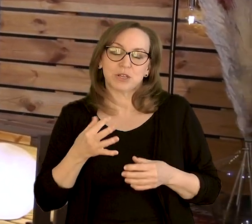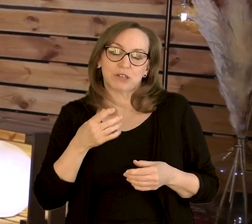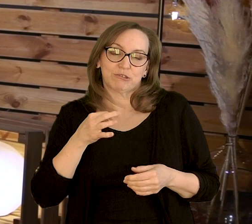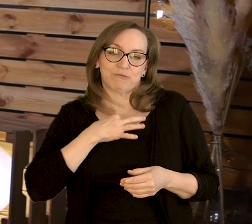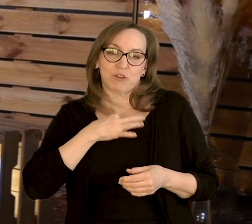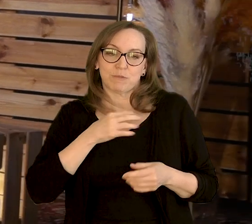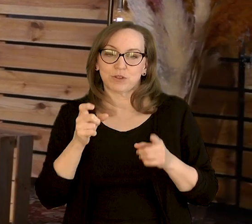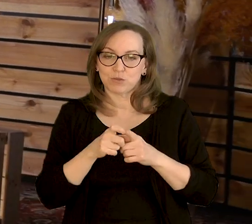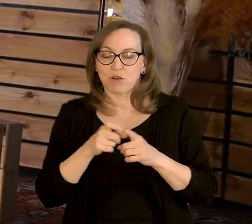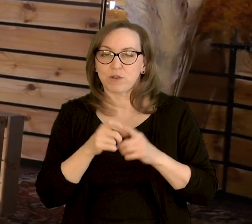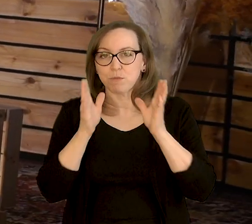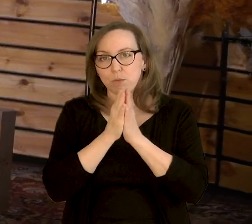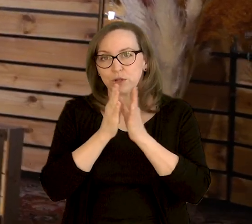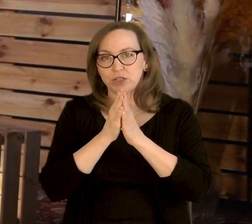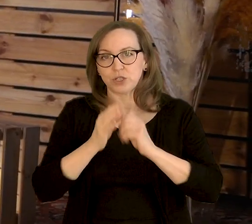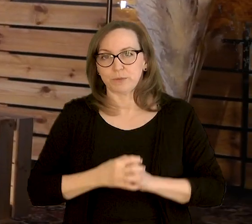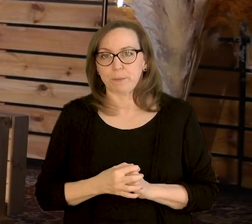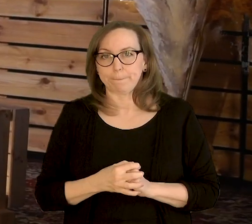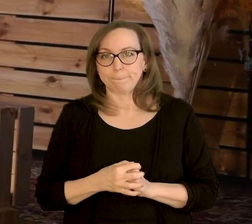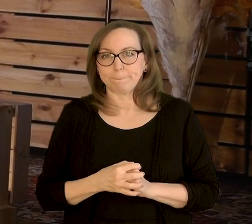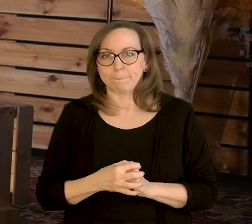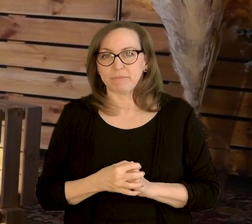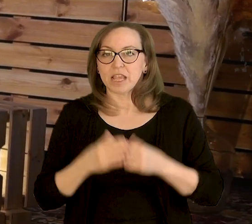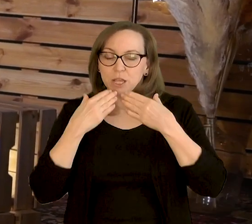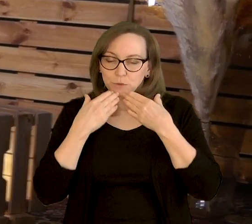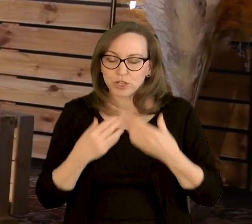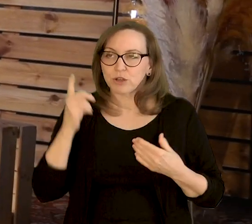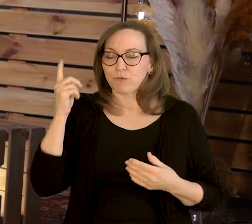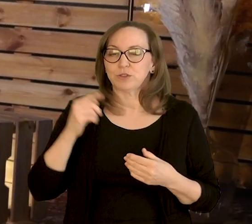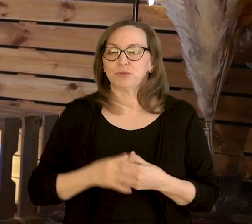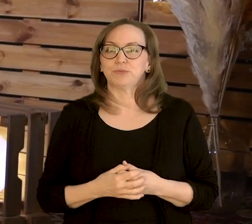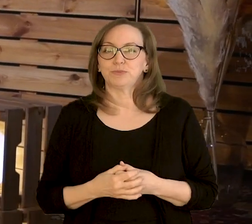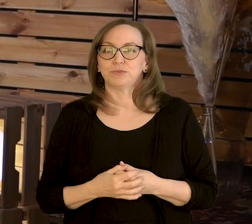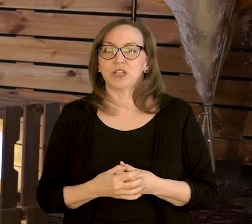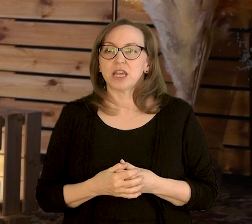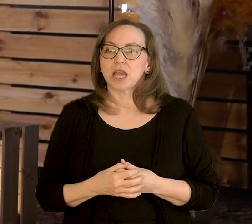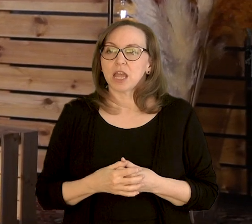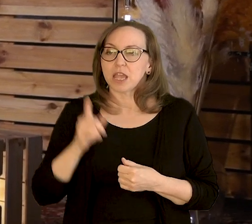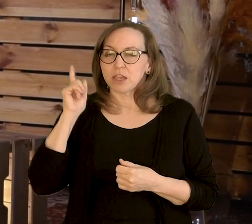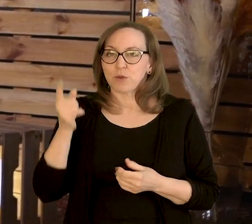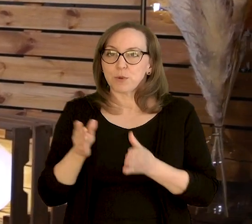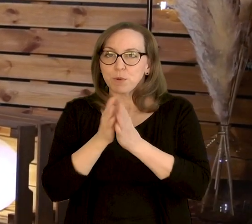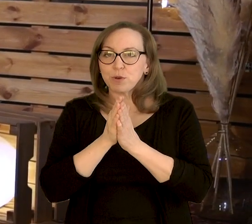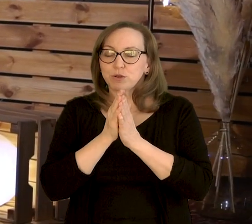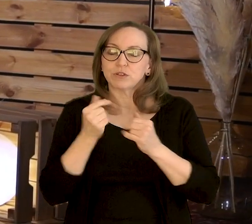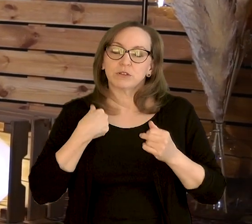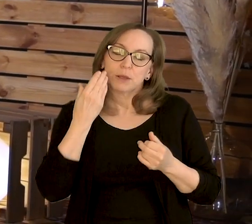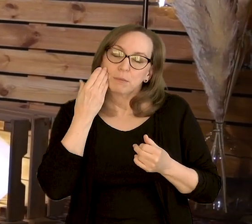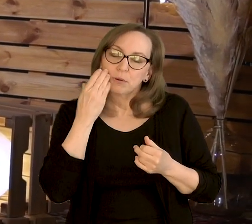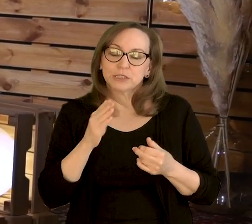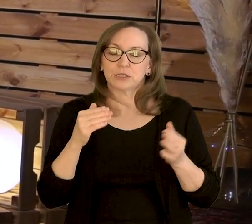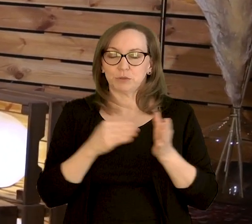słowami pomodlić się i Bogu podziękować i poprosić o to, co najbardziej teraz